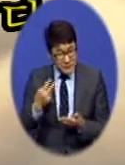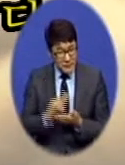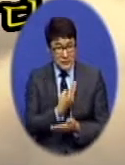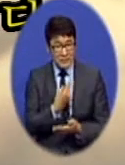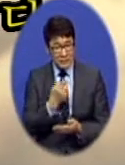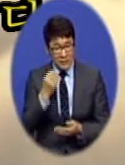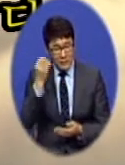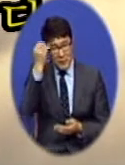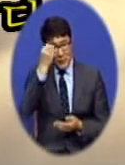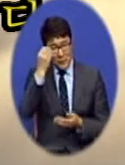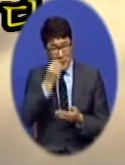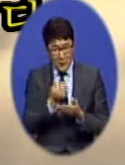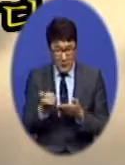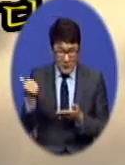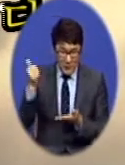쓰러집니다,